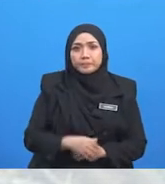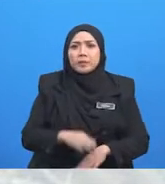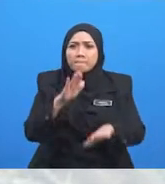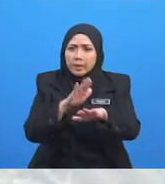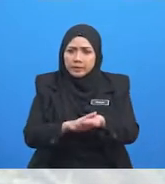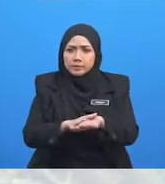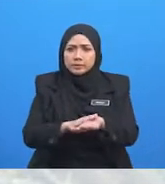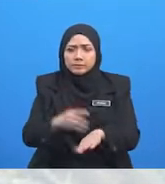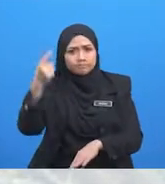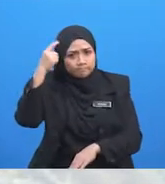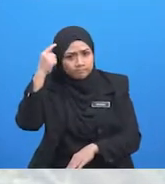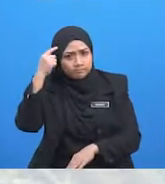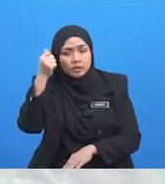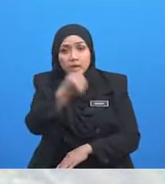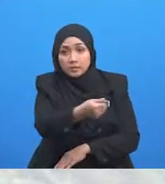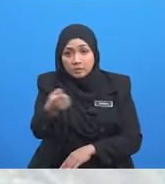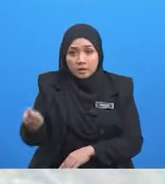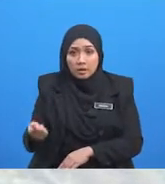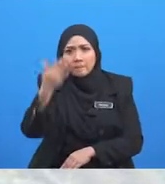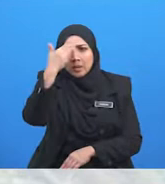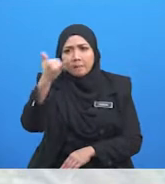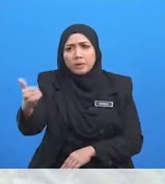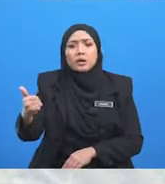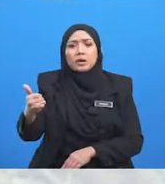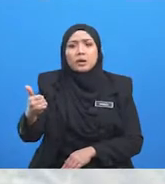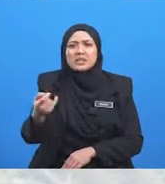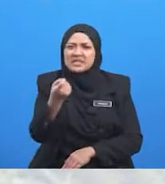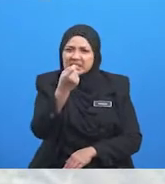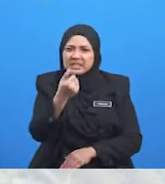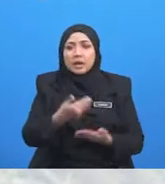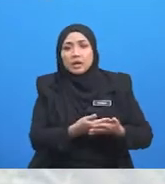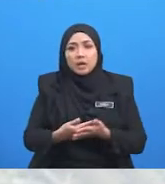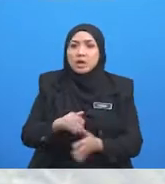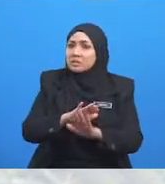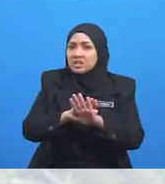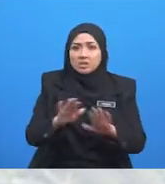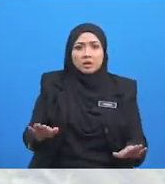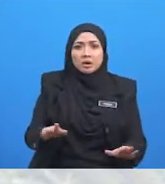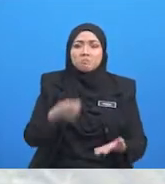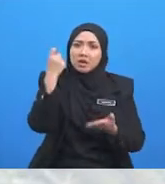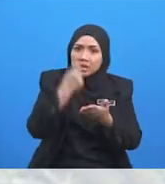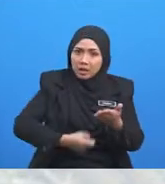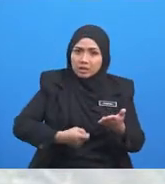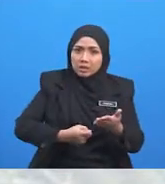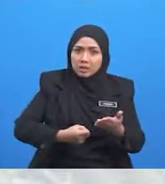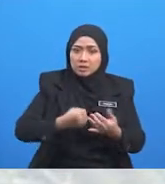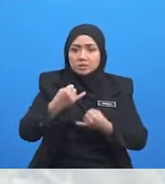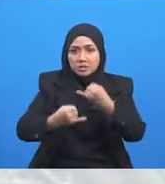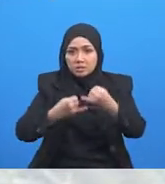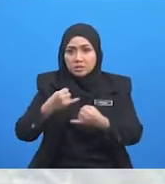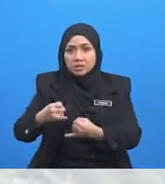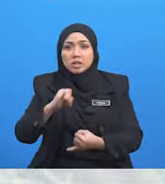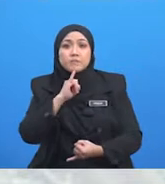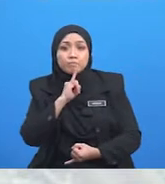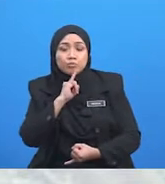pada pendapat anda, mengapakah segelintir anak tidak menghargai jasa ibu